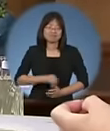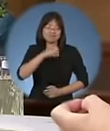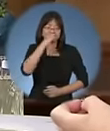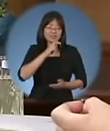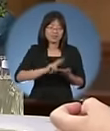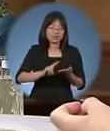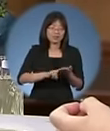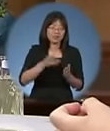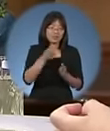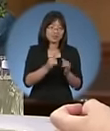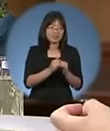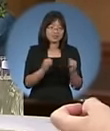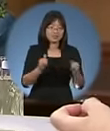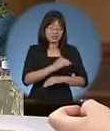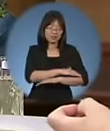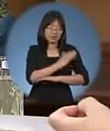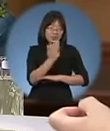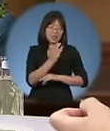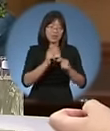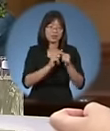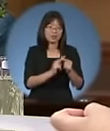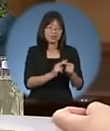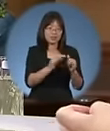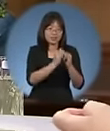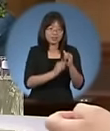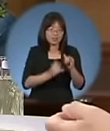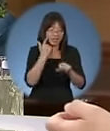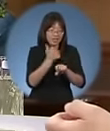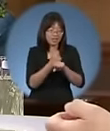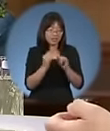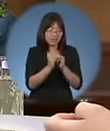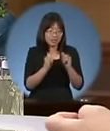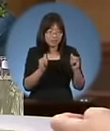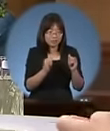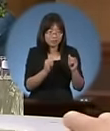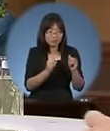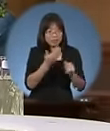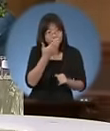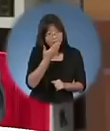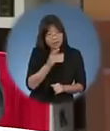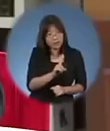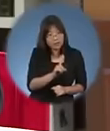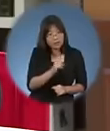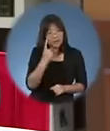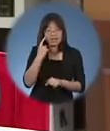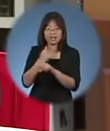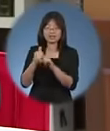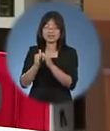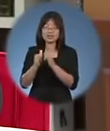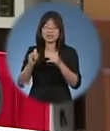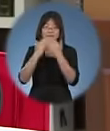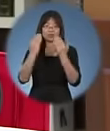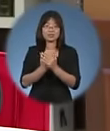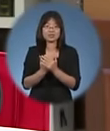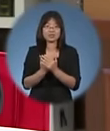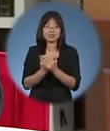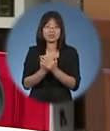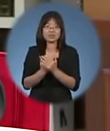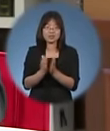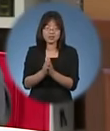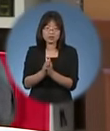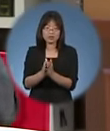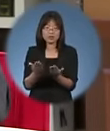만화가 스토리텔러뿐 아니라 역사학자 학자는 아니죠. 학자라는 것은 모든 것을